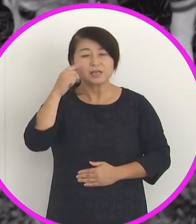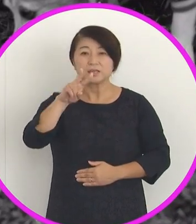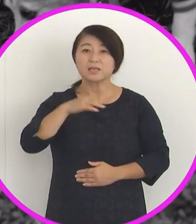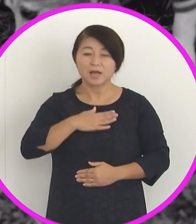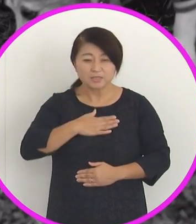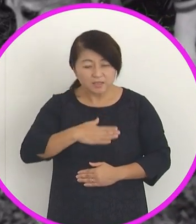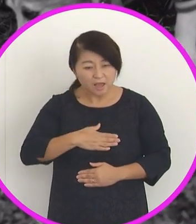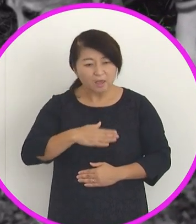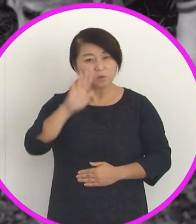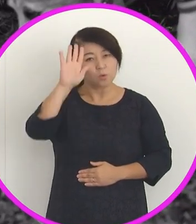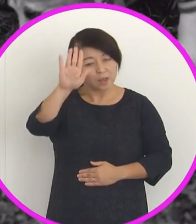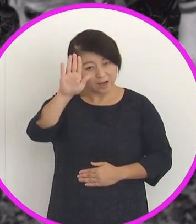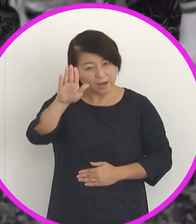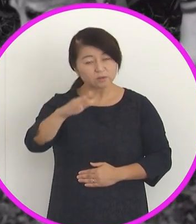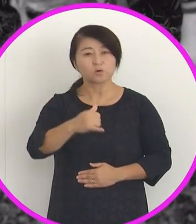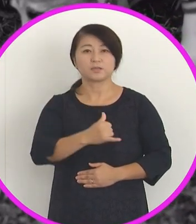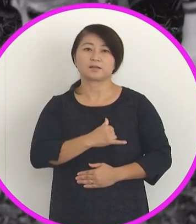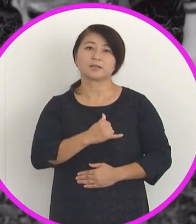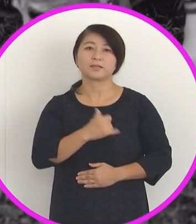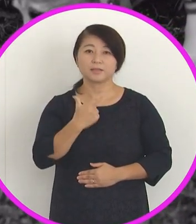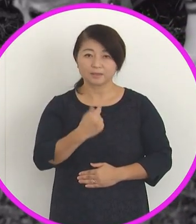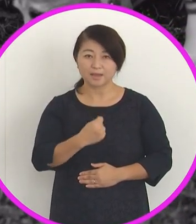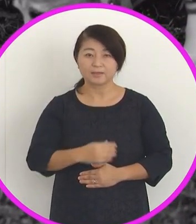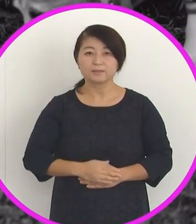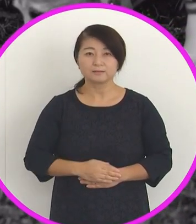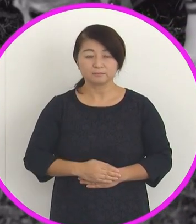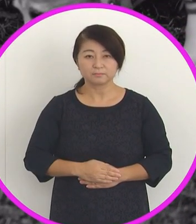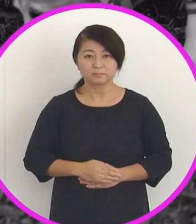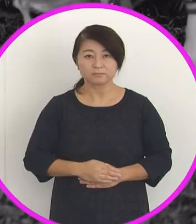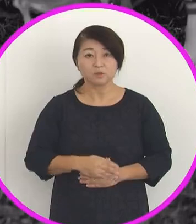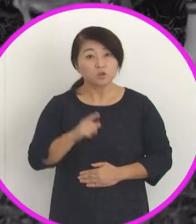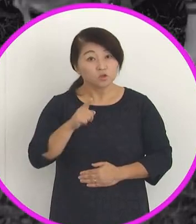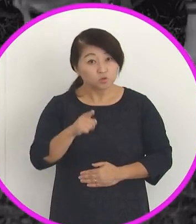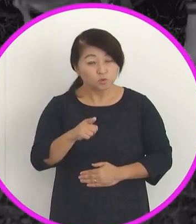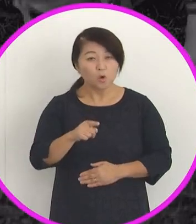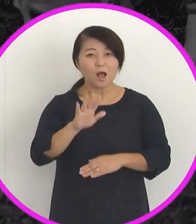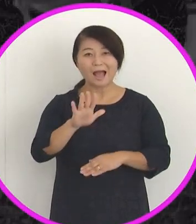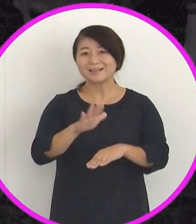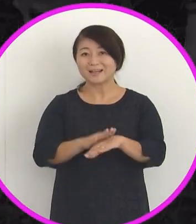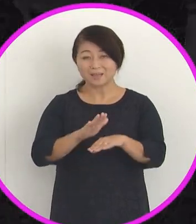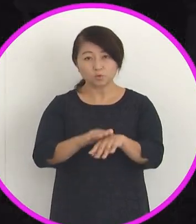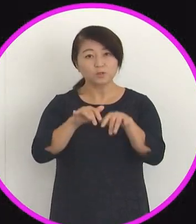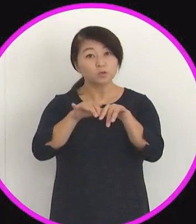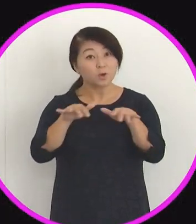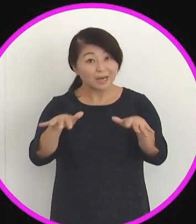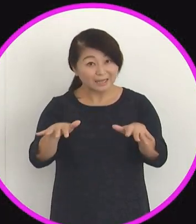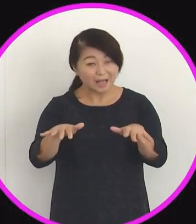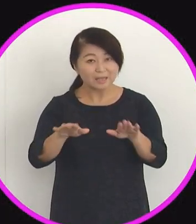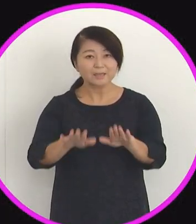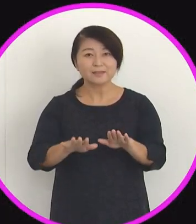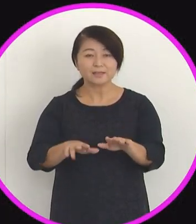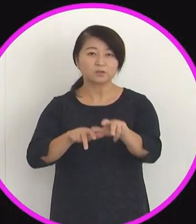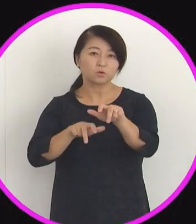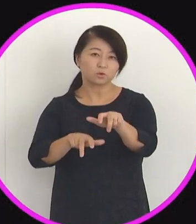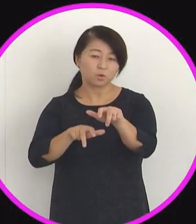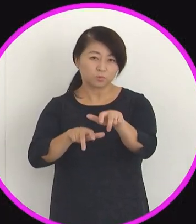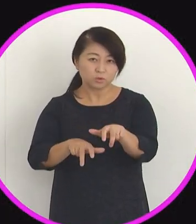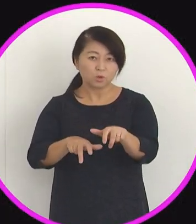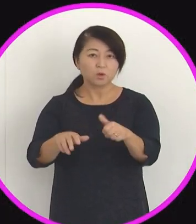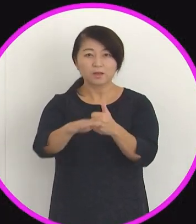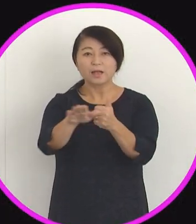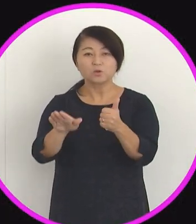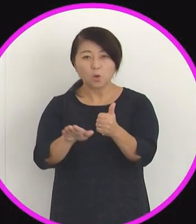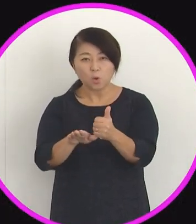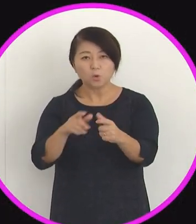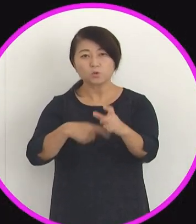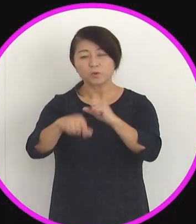でいくことが大切だと思っています。そういったあり方の広がりが、現在の動物たちを取り巻く環境をより良い